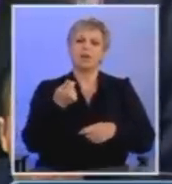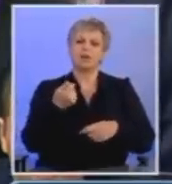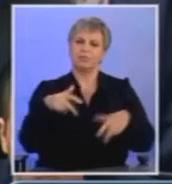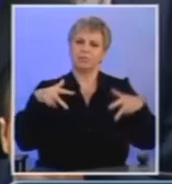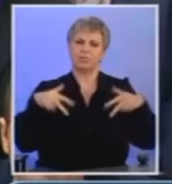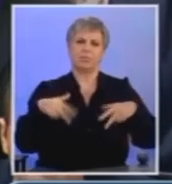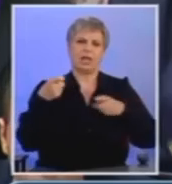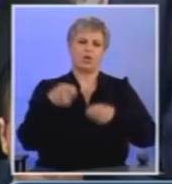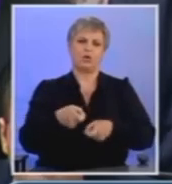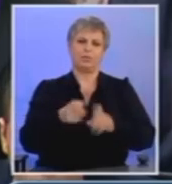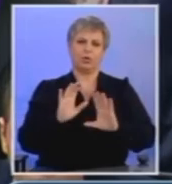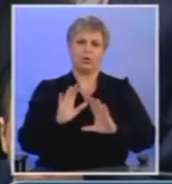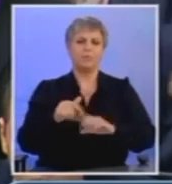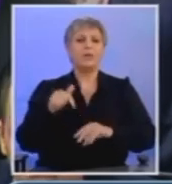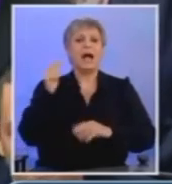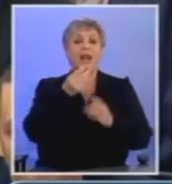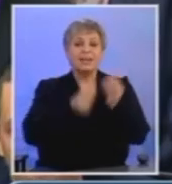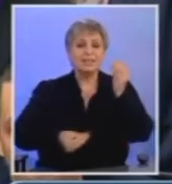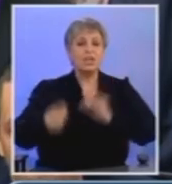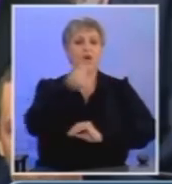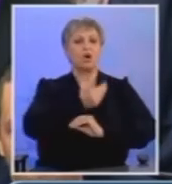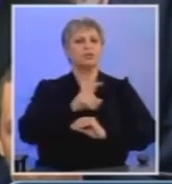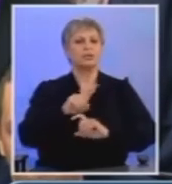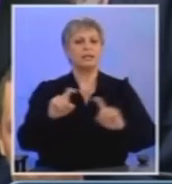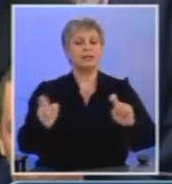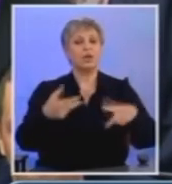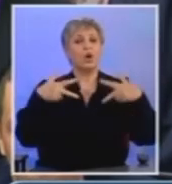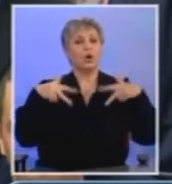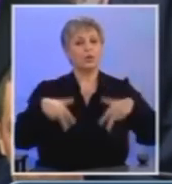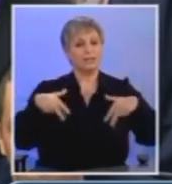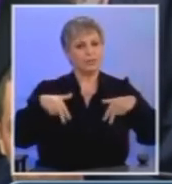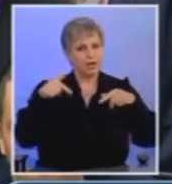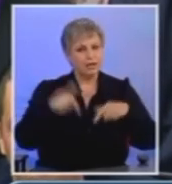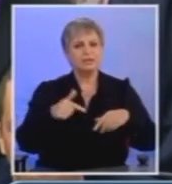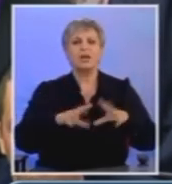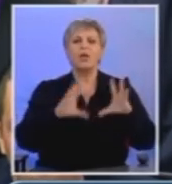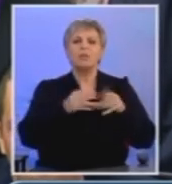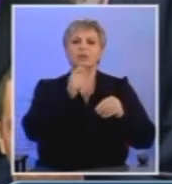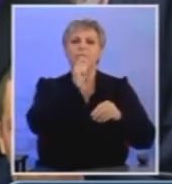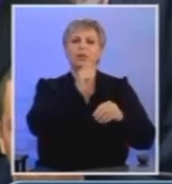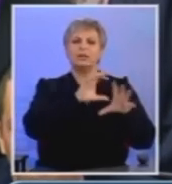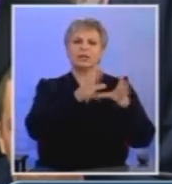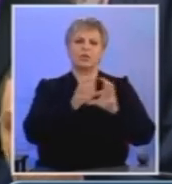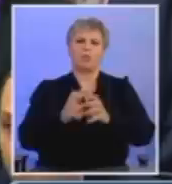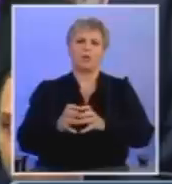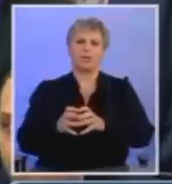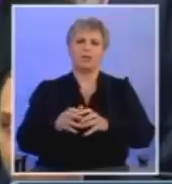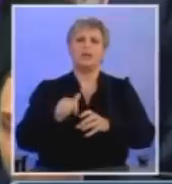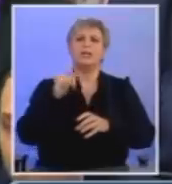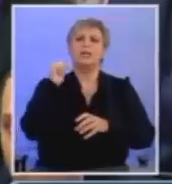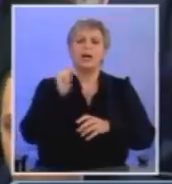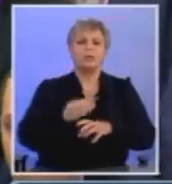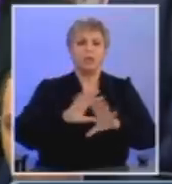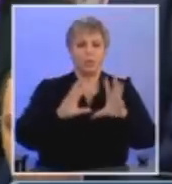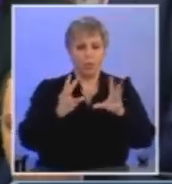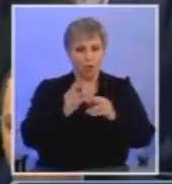μεγαλύτερο έγκλημα είναι ότι η ελληνική κυβέρνηση, η αξιωματική αντιπολίτευση και κανένας θεσμός ή παράγων